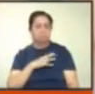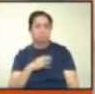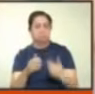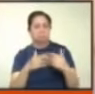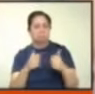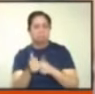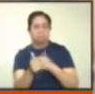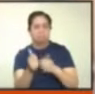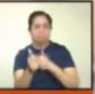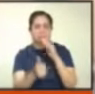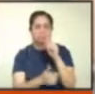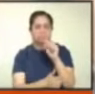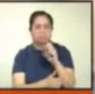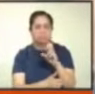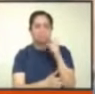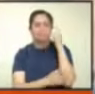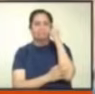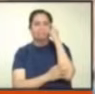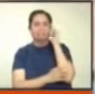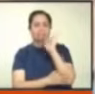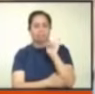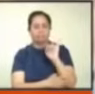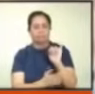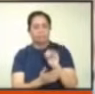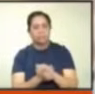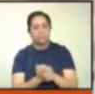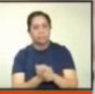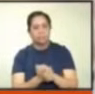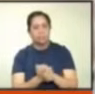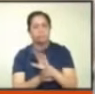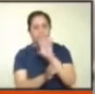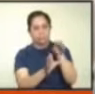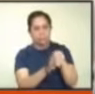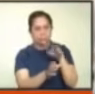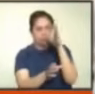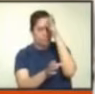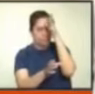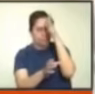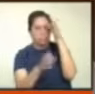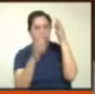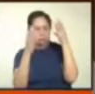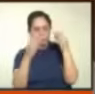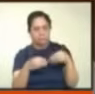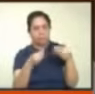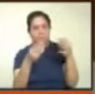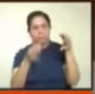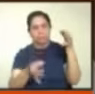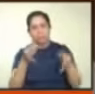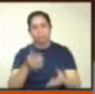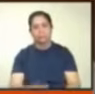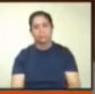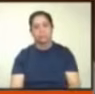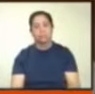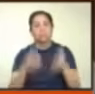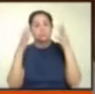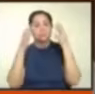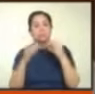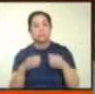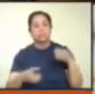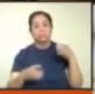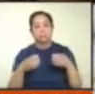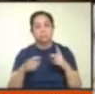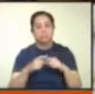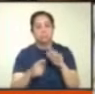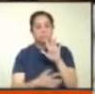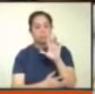kaso. Isipin ko na lang din, nakasali na yung tatay ko sa hustisya. Nang ilabas ang desisyon ng korte